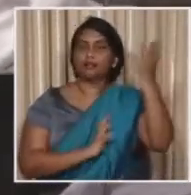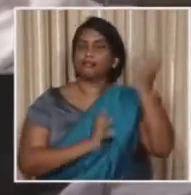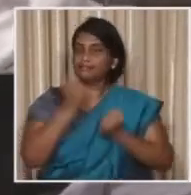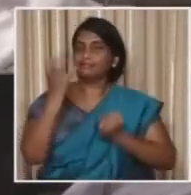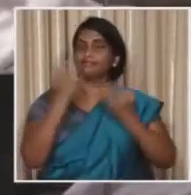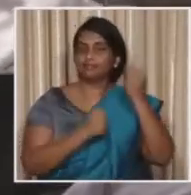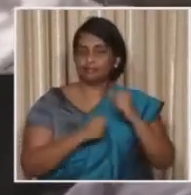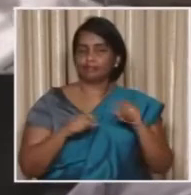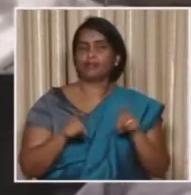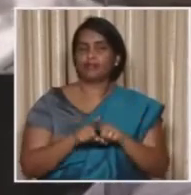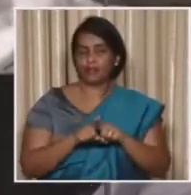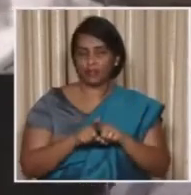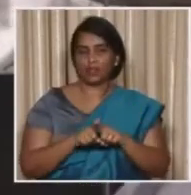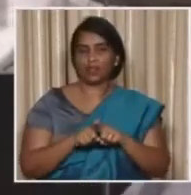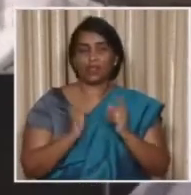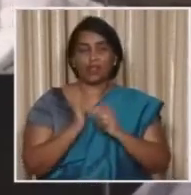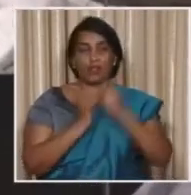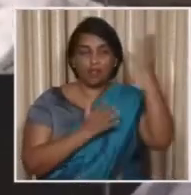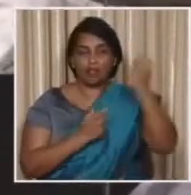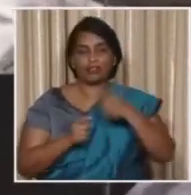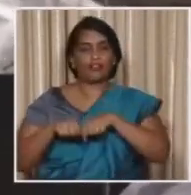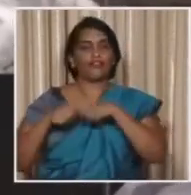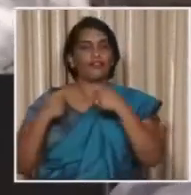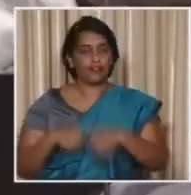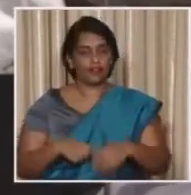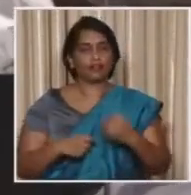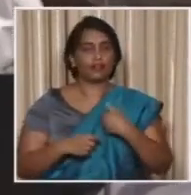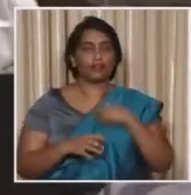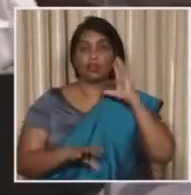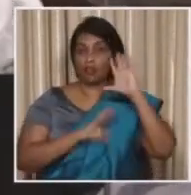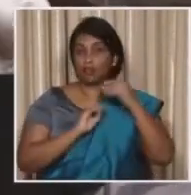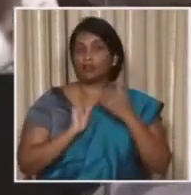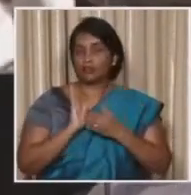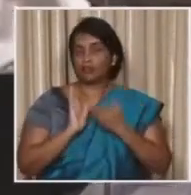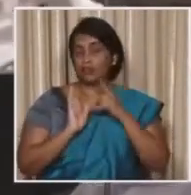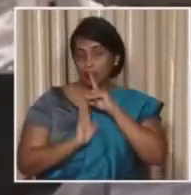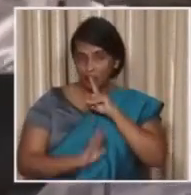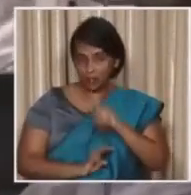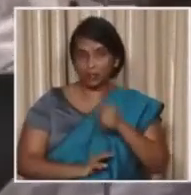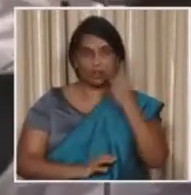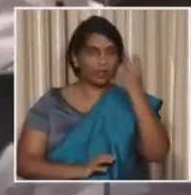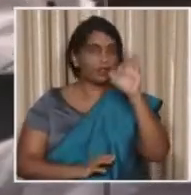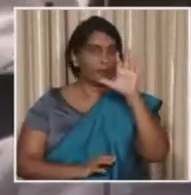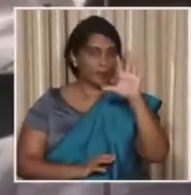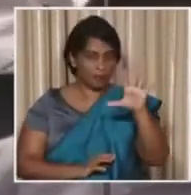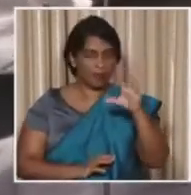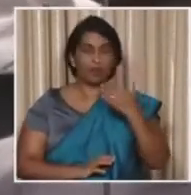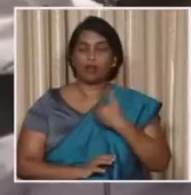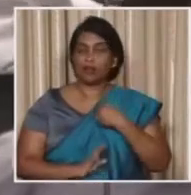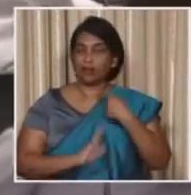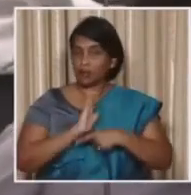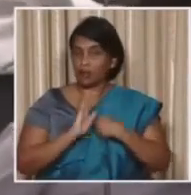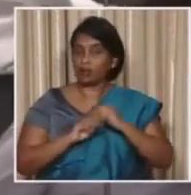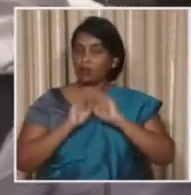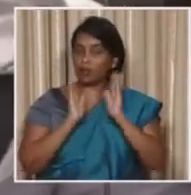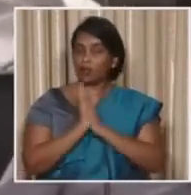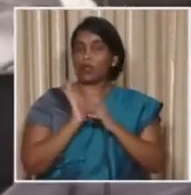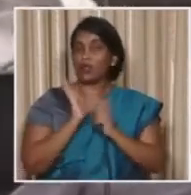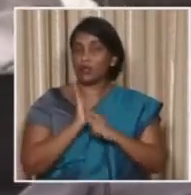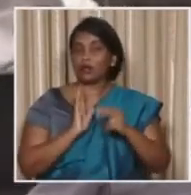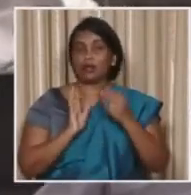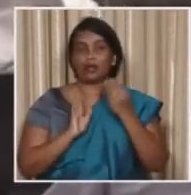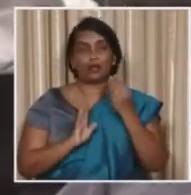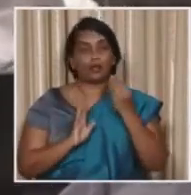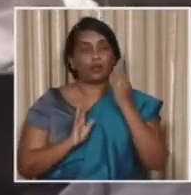තිබ්බා. ණය අරගෙන වියදම් කිරීම පුරුද්දක් කියලා තිබුණා. මම සංඛ්‍යා ලේකන ඔබතුමාට කියෙව්වොත් 2005 අපේ රටේ සමස්ත ණය රුපියල්